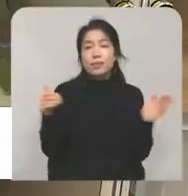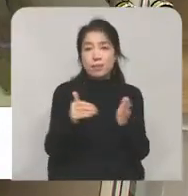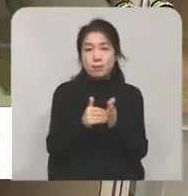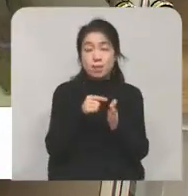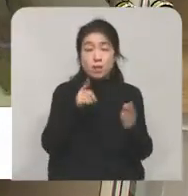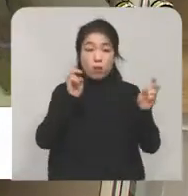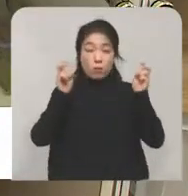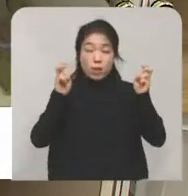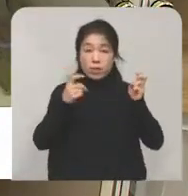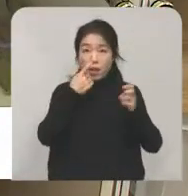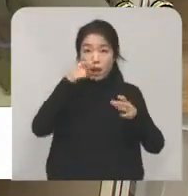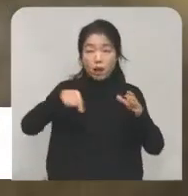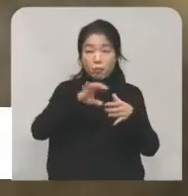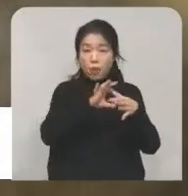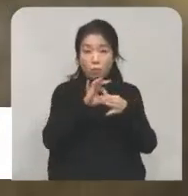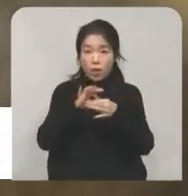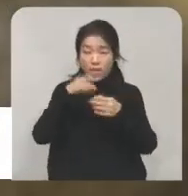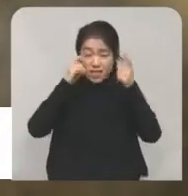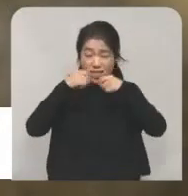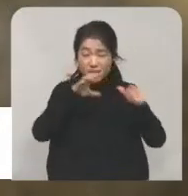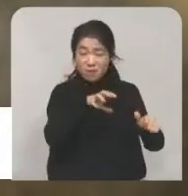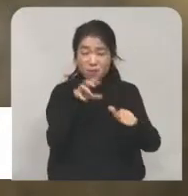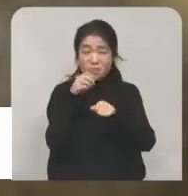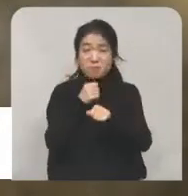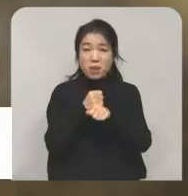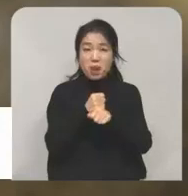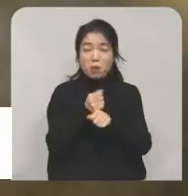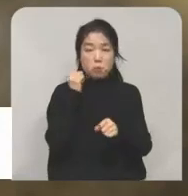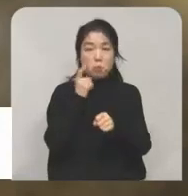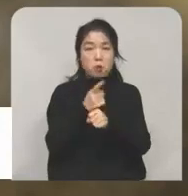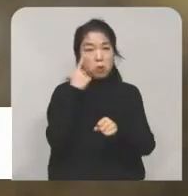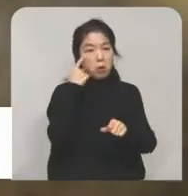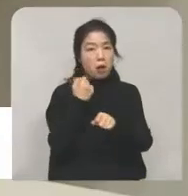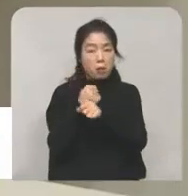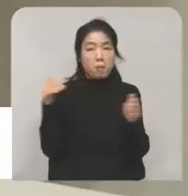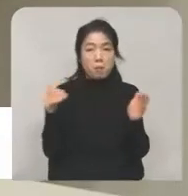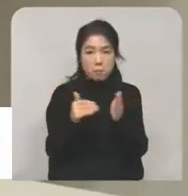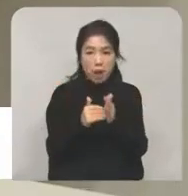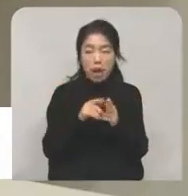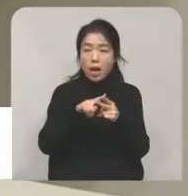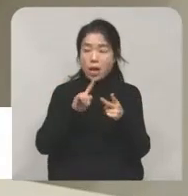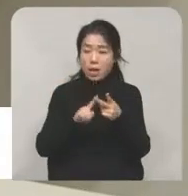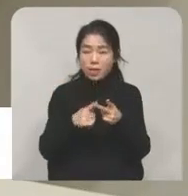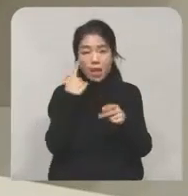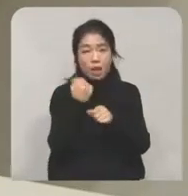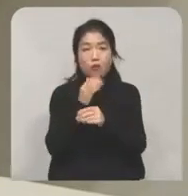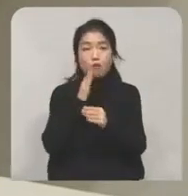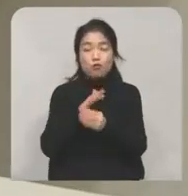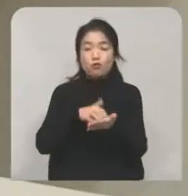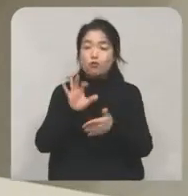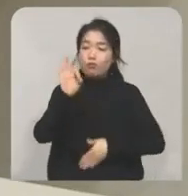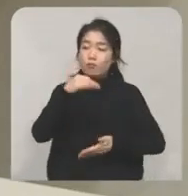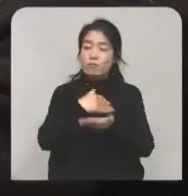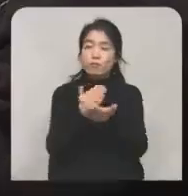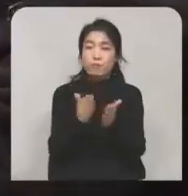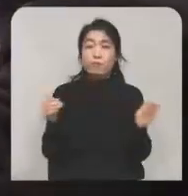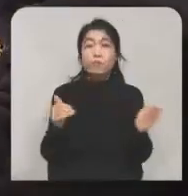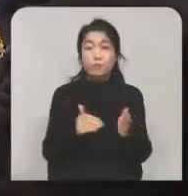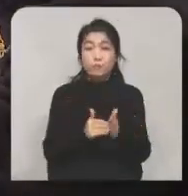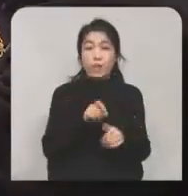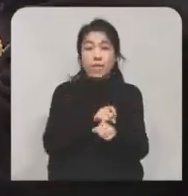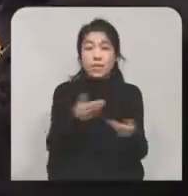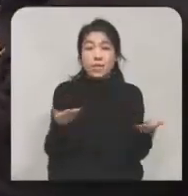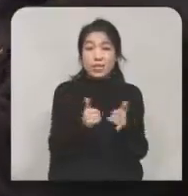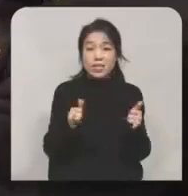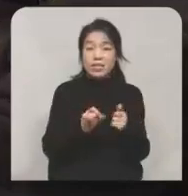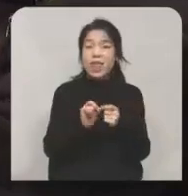이 업체에서 커피관련 폐기물을 활용해 이미 개발이 있거나 연구 중인 제품은 10여 가지에 이릅니다 직원들은 대부분